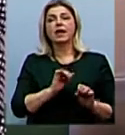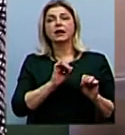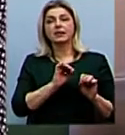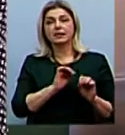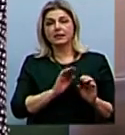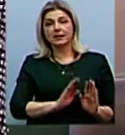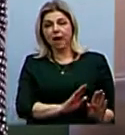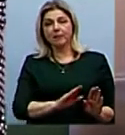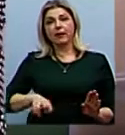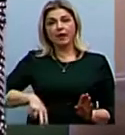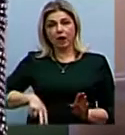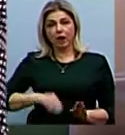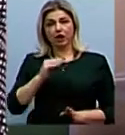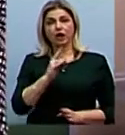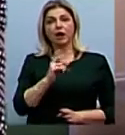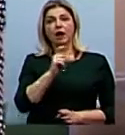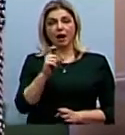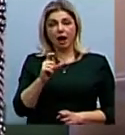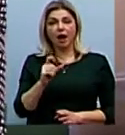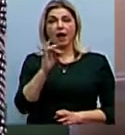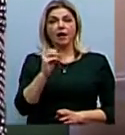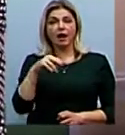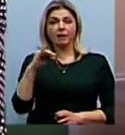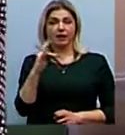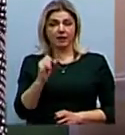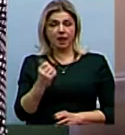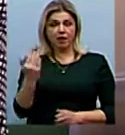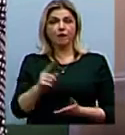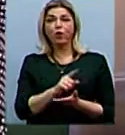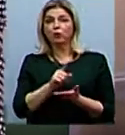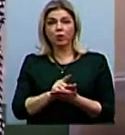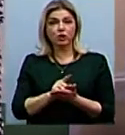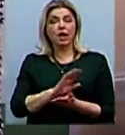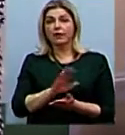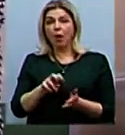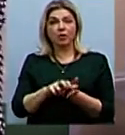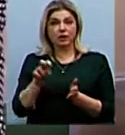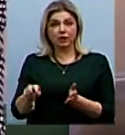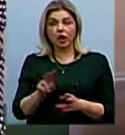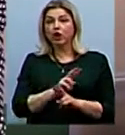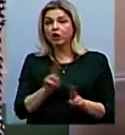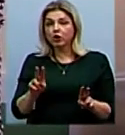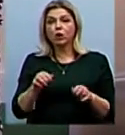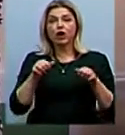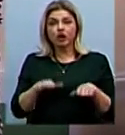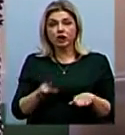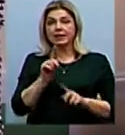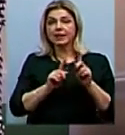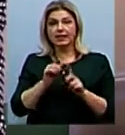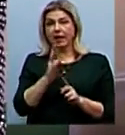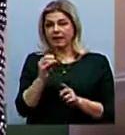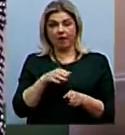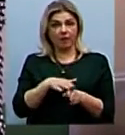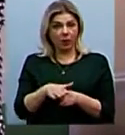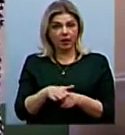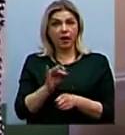ЖКХ Александра Репина от должности, его не отстранял от должности никто, то есть фактически решения сессии не выполнялись.